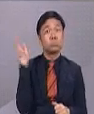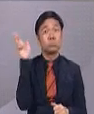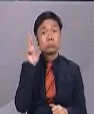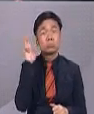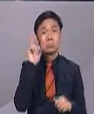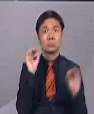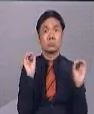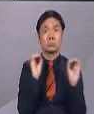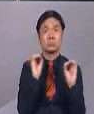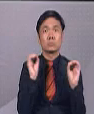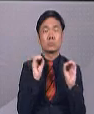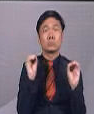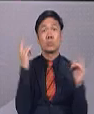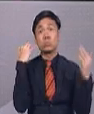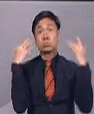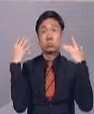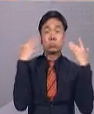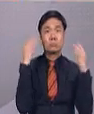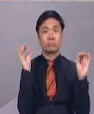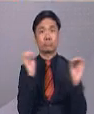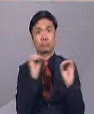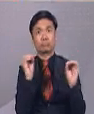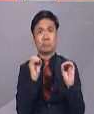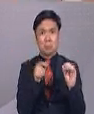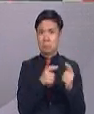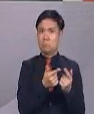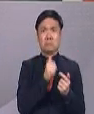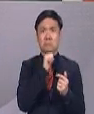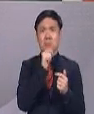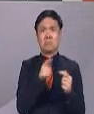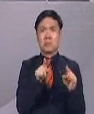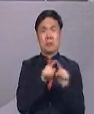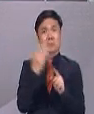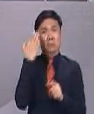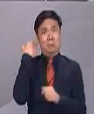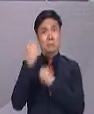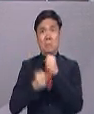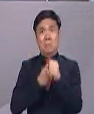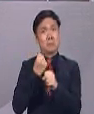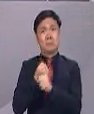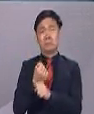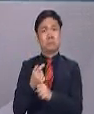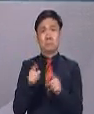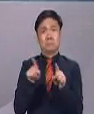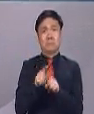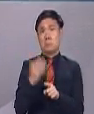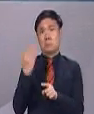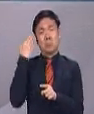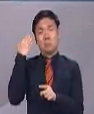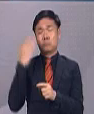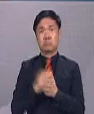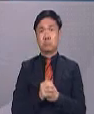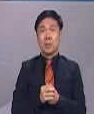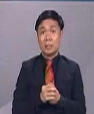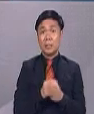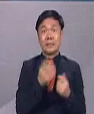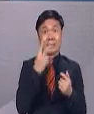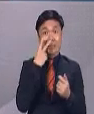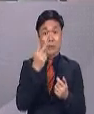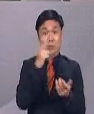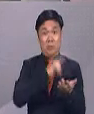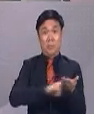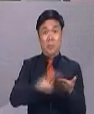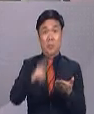seperti tahun-tahun sebelumnya atau hari-hari biasa. Pengurusan TBS memaklumkan, sejak PKP memasuki minggu kedua,